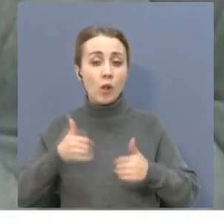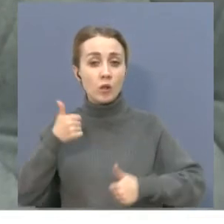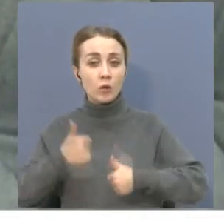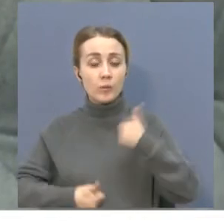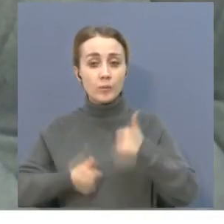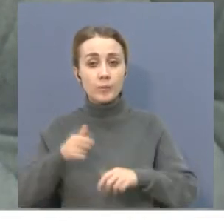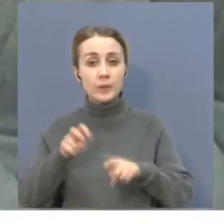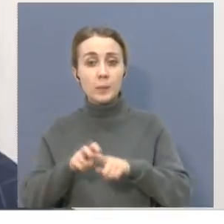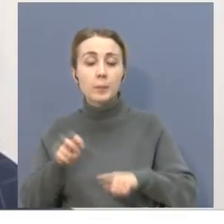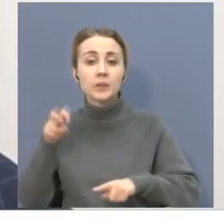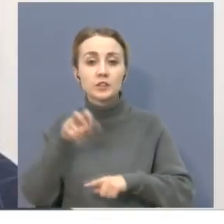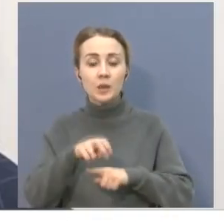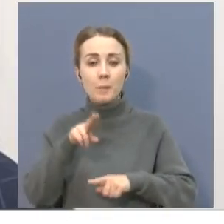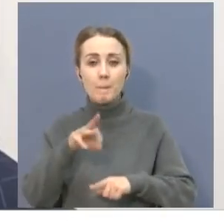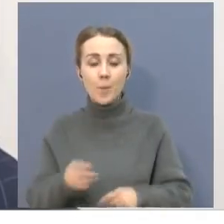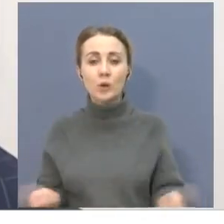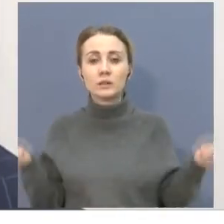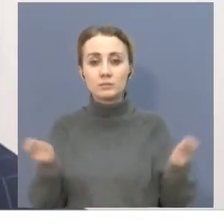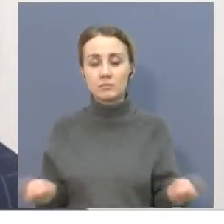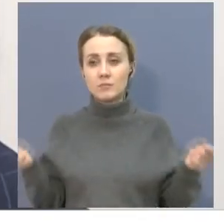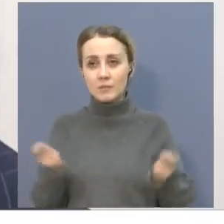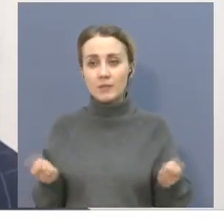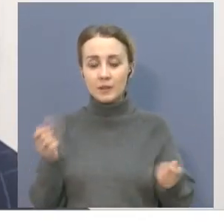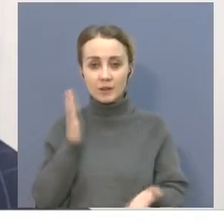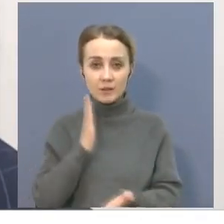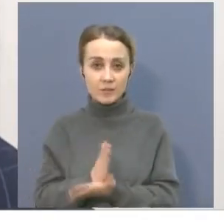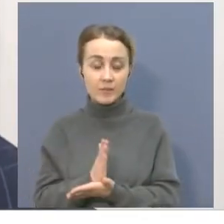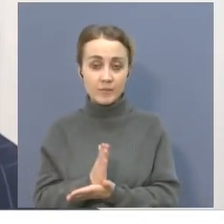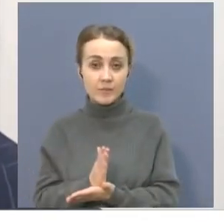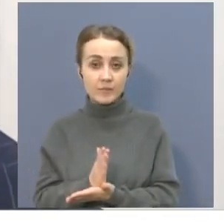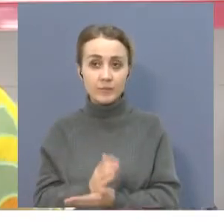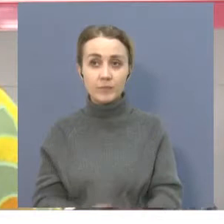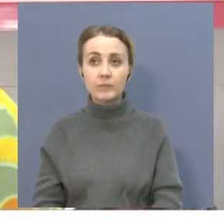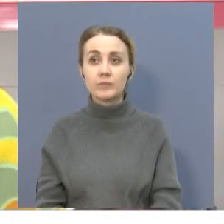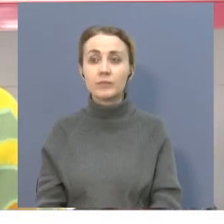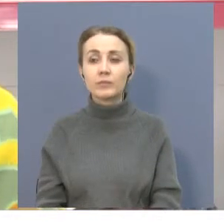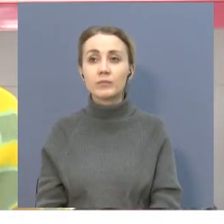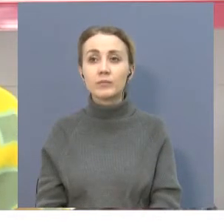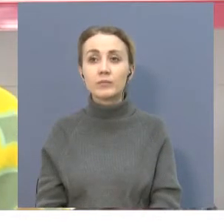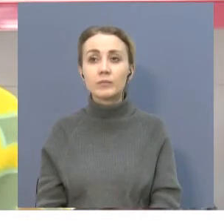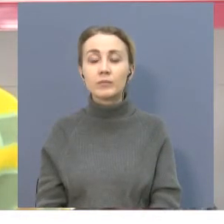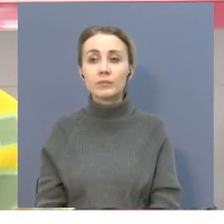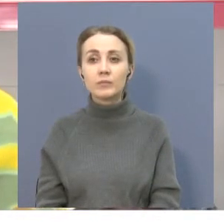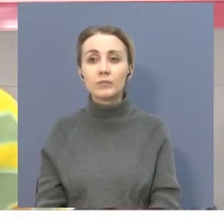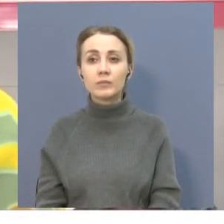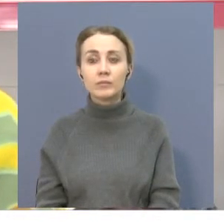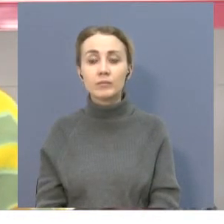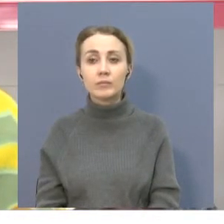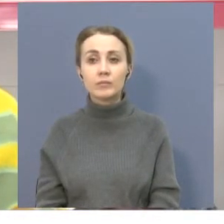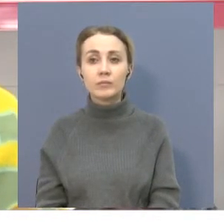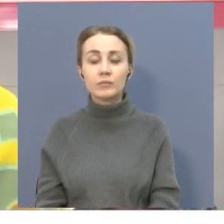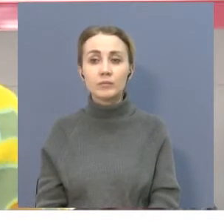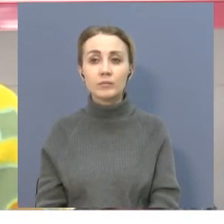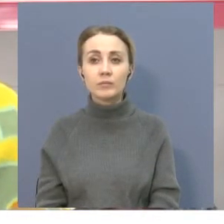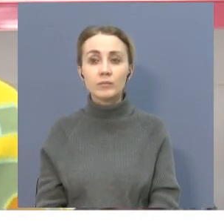келеді. Ал Зауырбек өзінің ең алғашқы сыйлығында осы Бақтиярға сыйлады. 2020 жылы балаға 3-ші